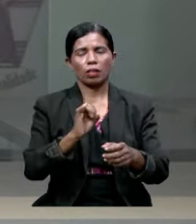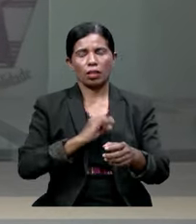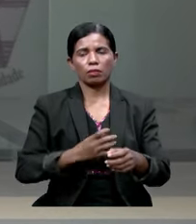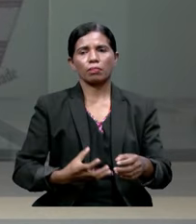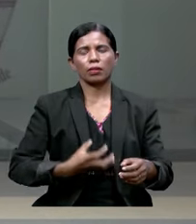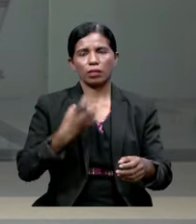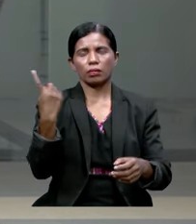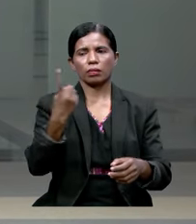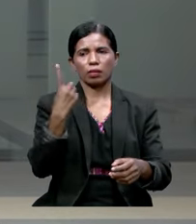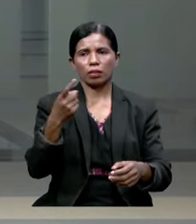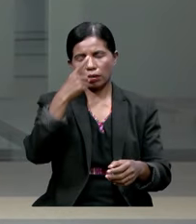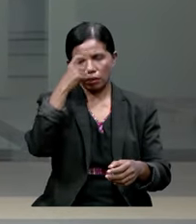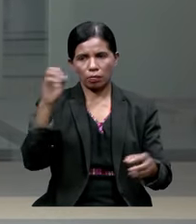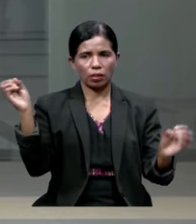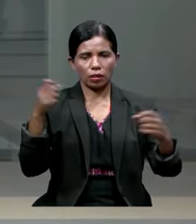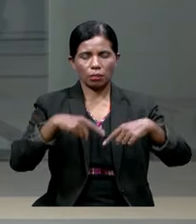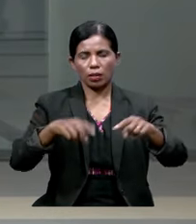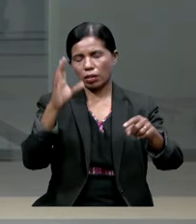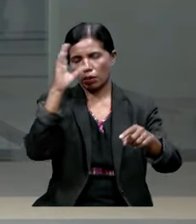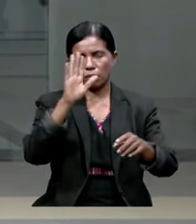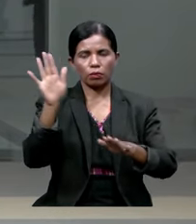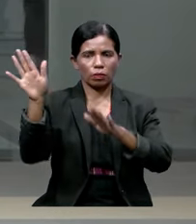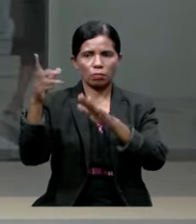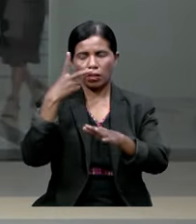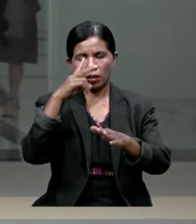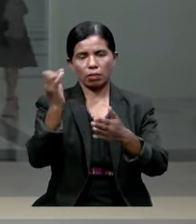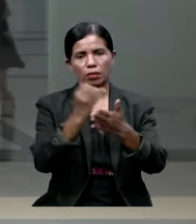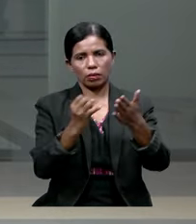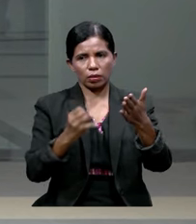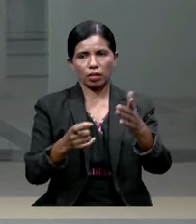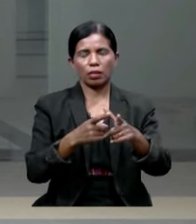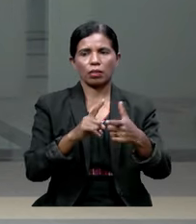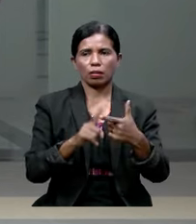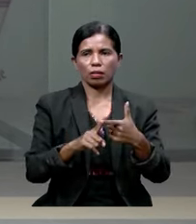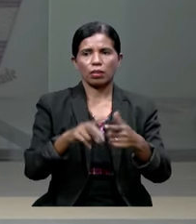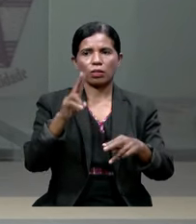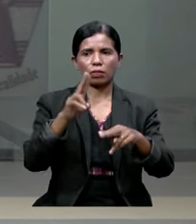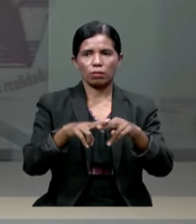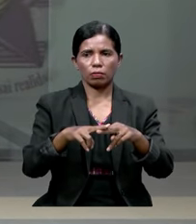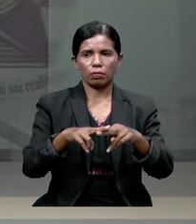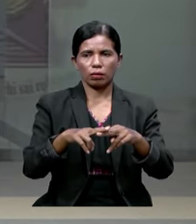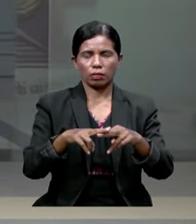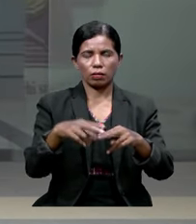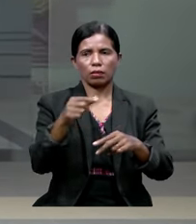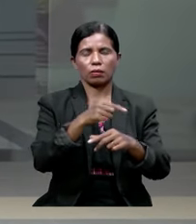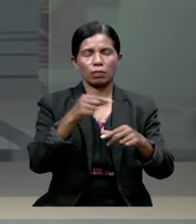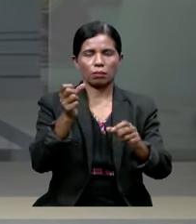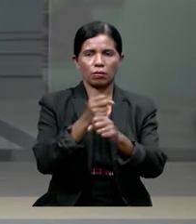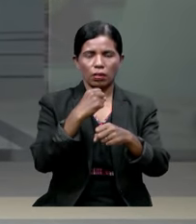sira, tambah dalam rumah labahi terenu maka hare maka kore dizen, ture tia google maka halo